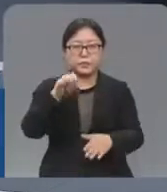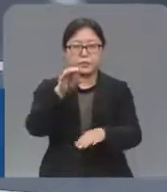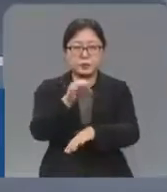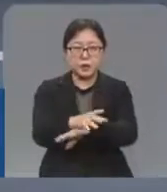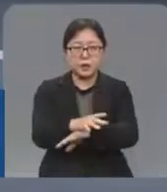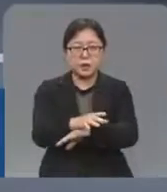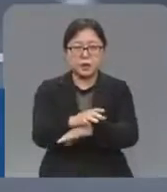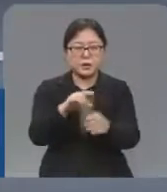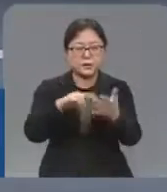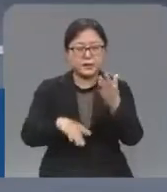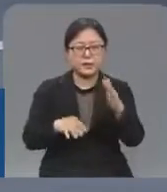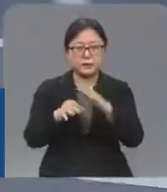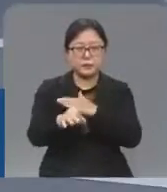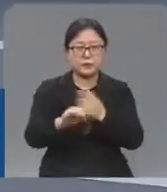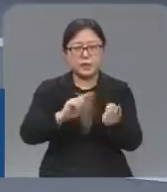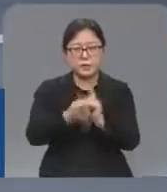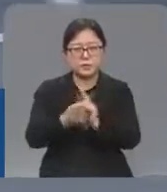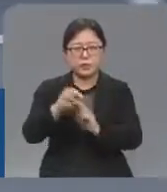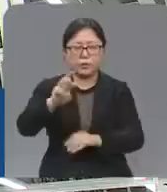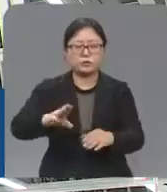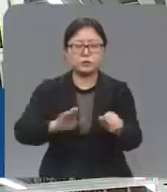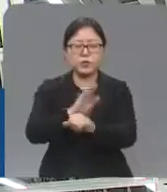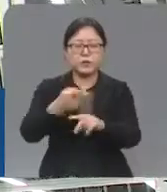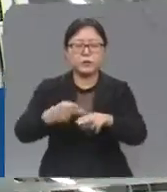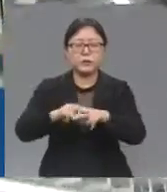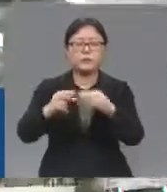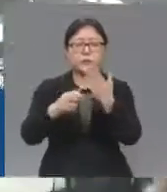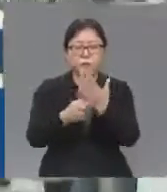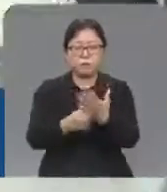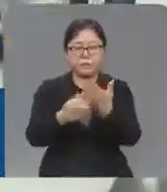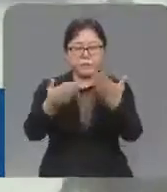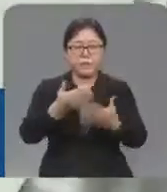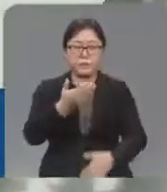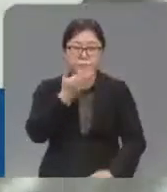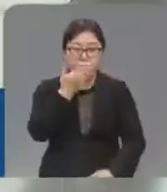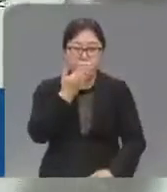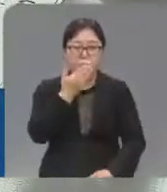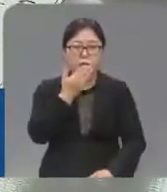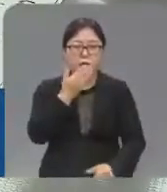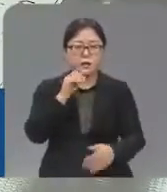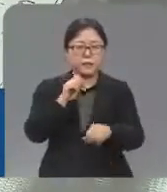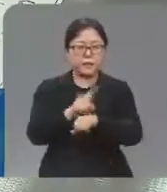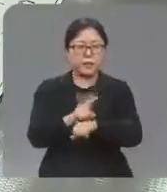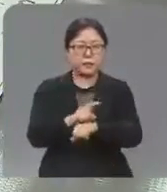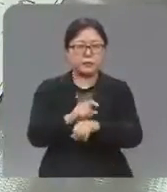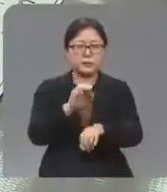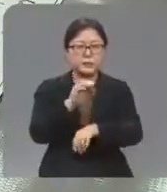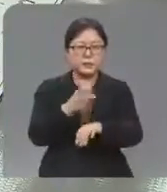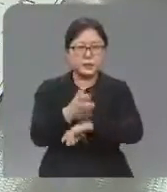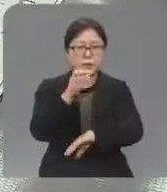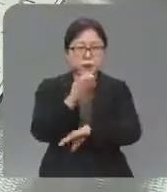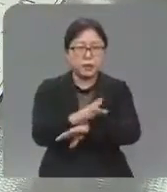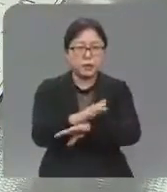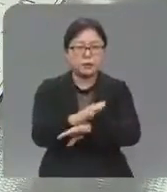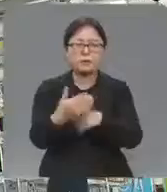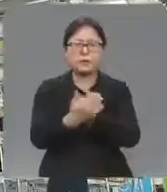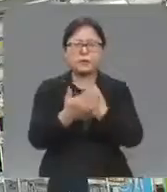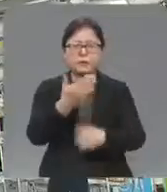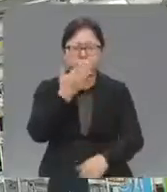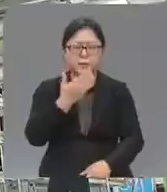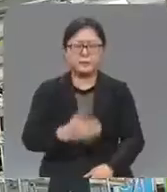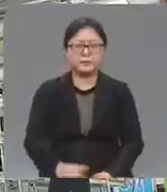납부한 취득세 만큼의 비용을 광주 사랑 상품권으로 받을 수 있고 또 이미 차량을 구매할 시민도 혜택을 받을 수